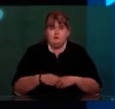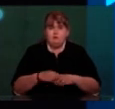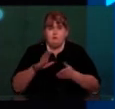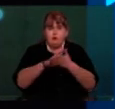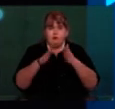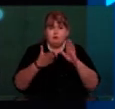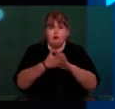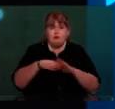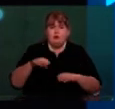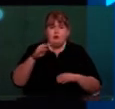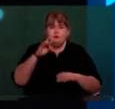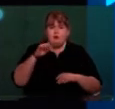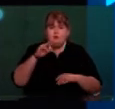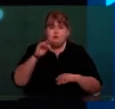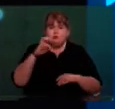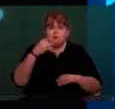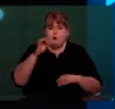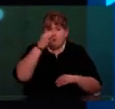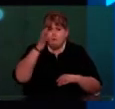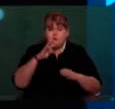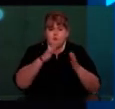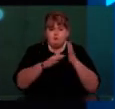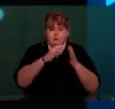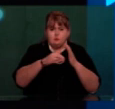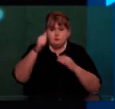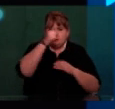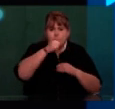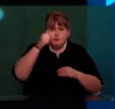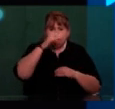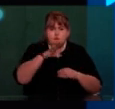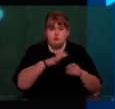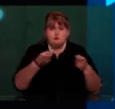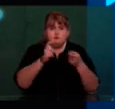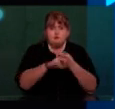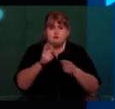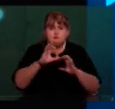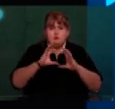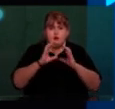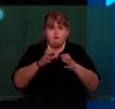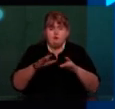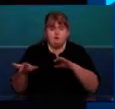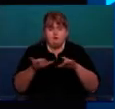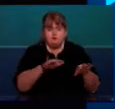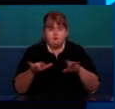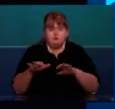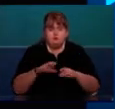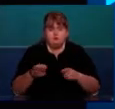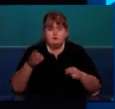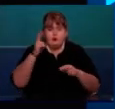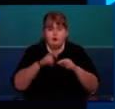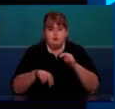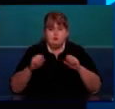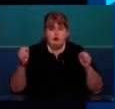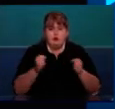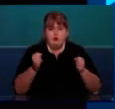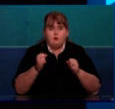Положение тропической Африки в 90-х годах были связаны с мировыми тенденциями. Заканчивается